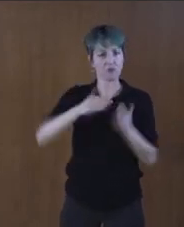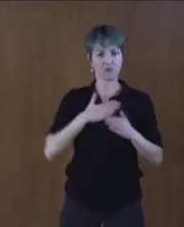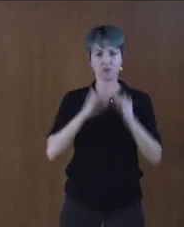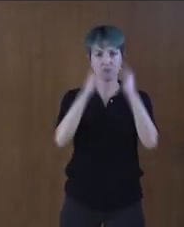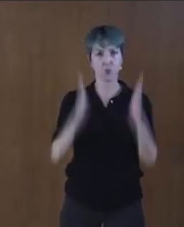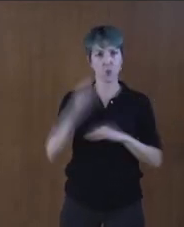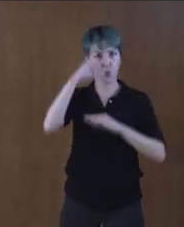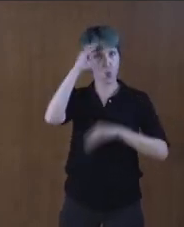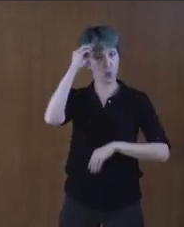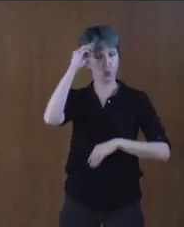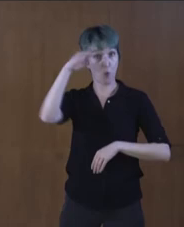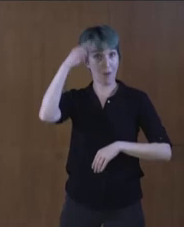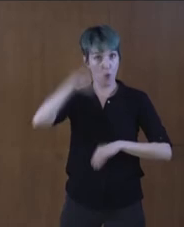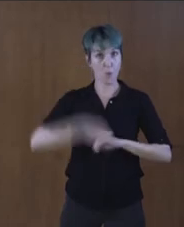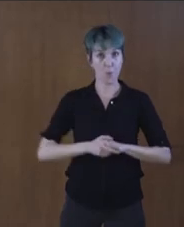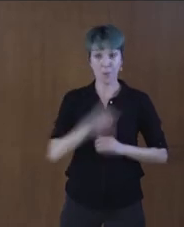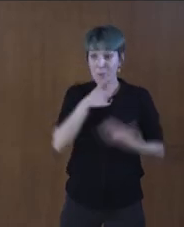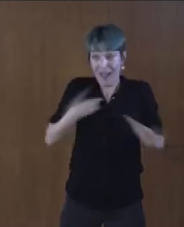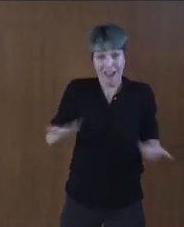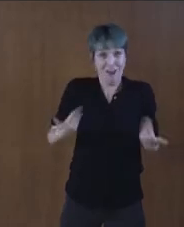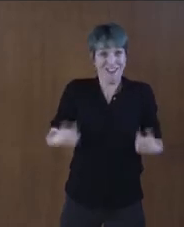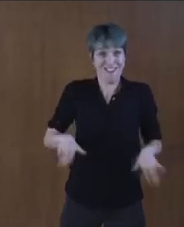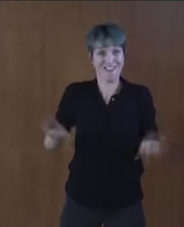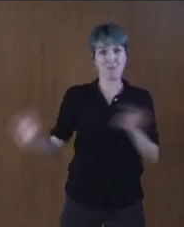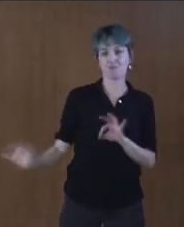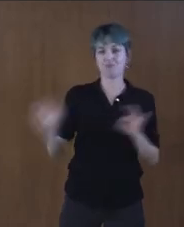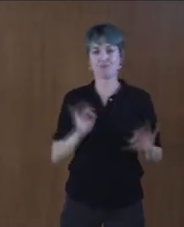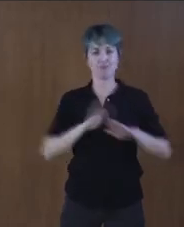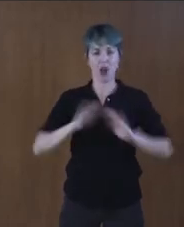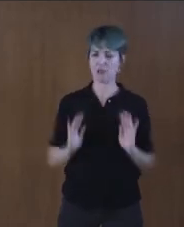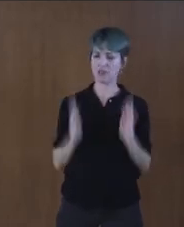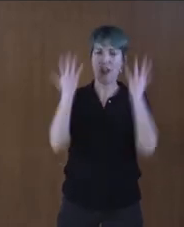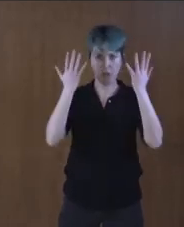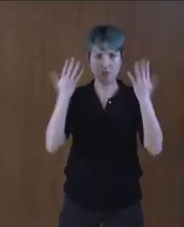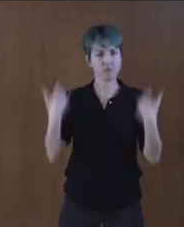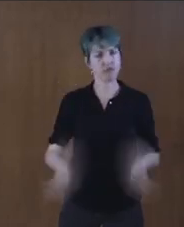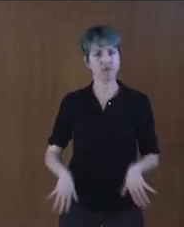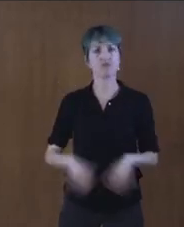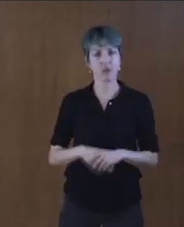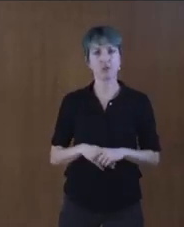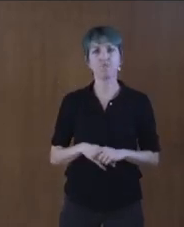casa, preparats com mai per permetre'ns sortir d'una,